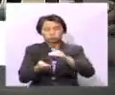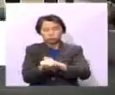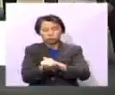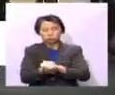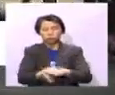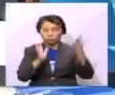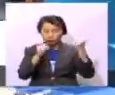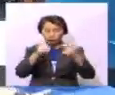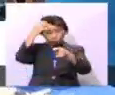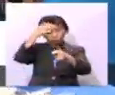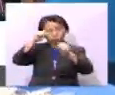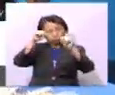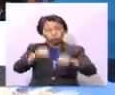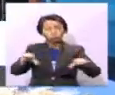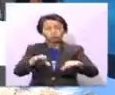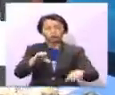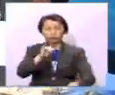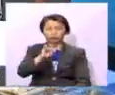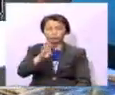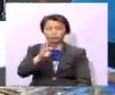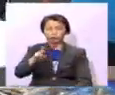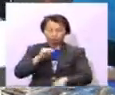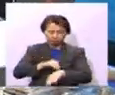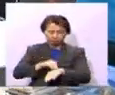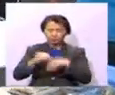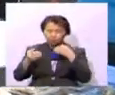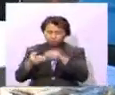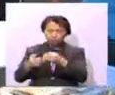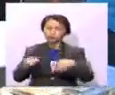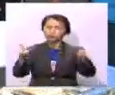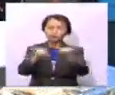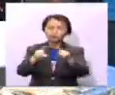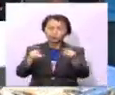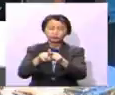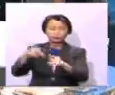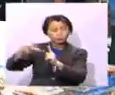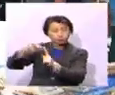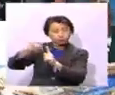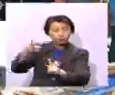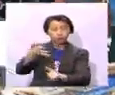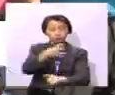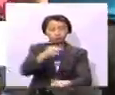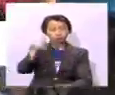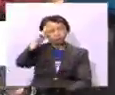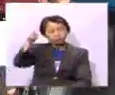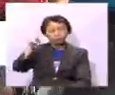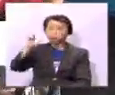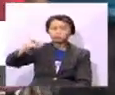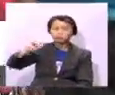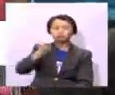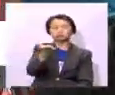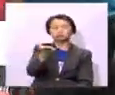berharap Selangor dapat melakukan IBR ini dalam masa terdekat sama seperti Pulau Pinang dan Kelantan.